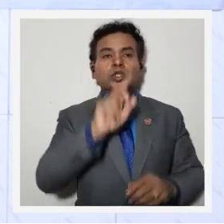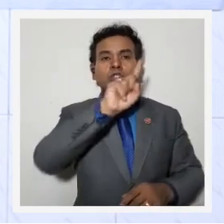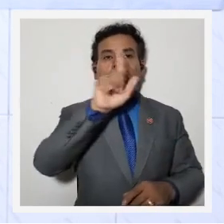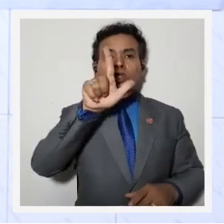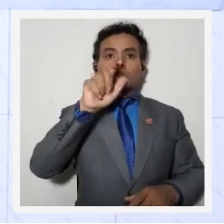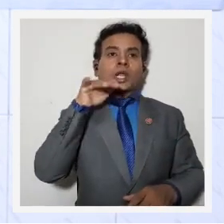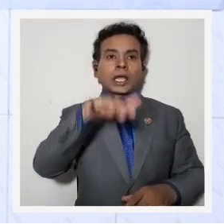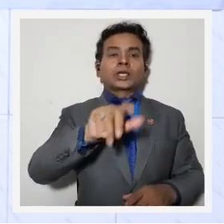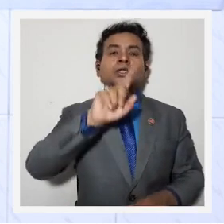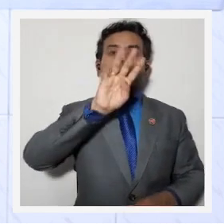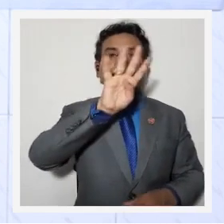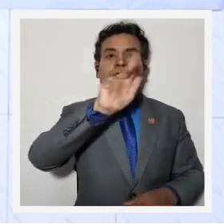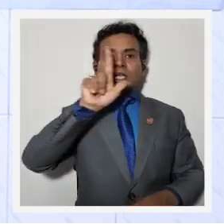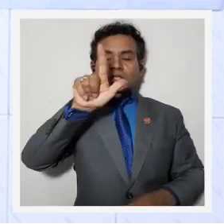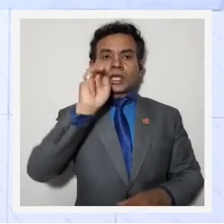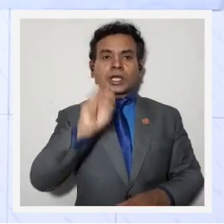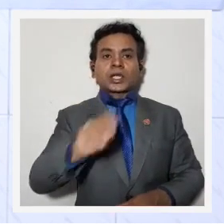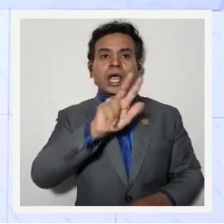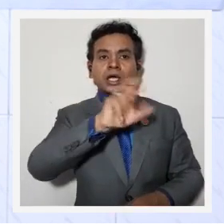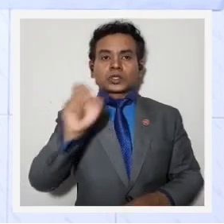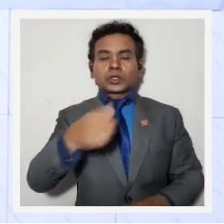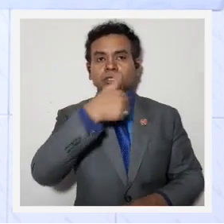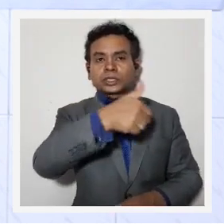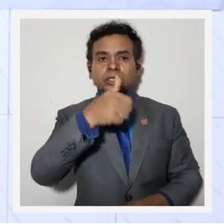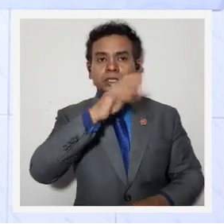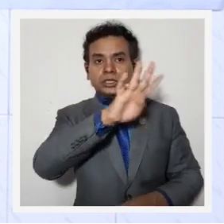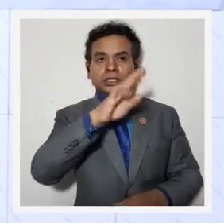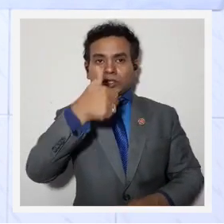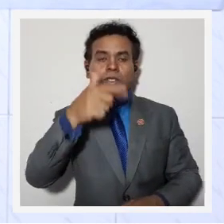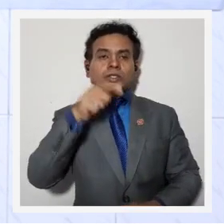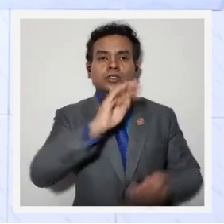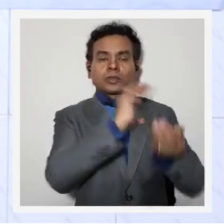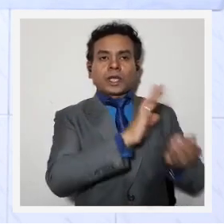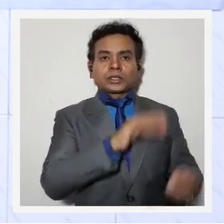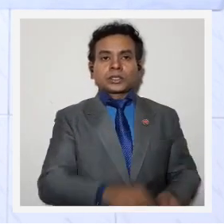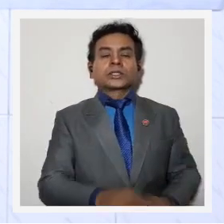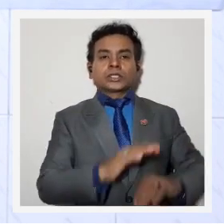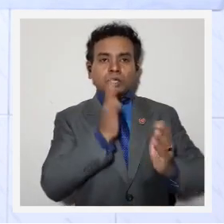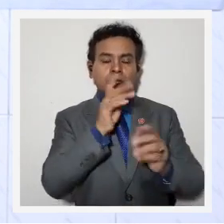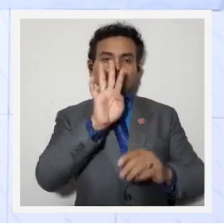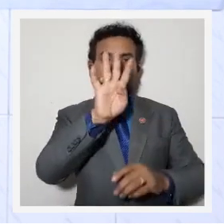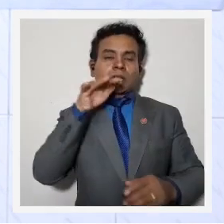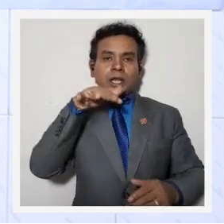২১,৫৭,২৪৭টি বিতরণ হয়েছে ২৪ ঘন্টায় ৩,৯২০টি এবং এ পর্যন্ত